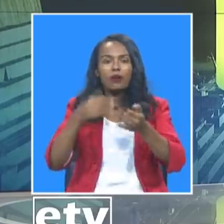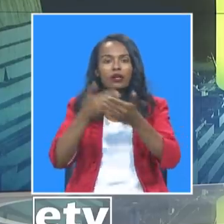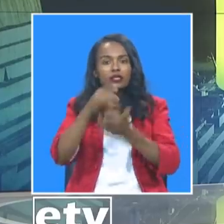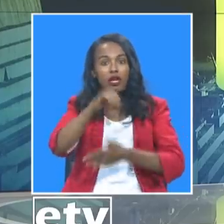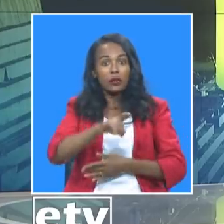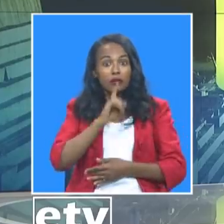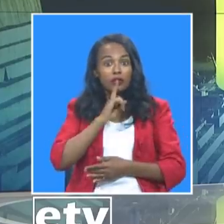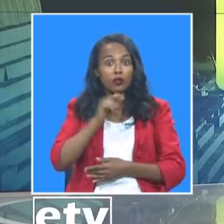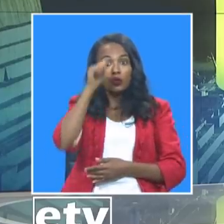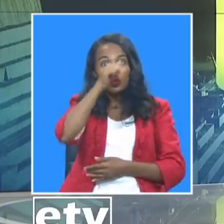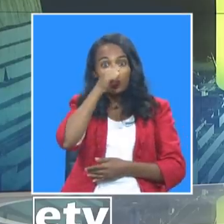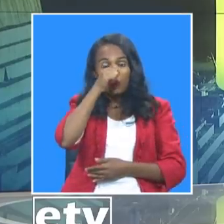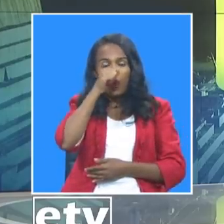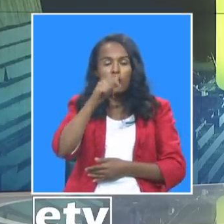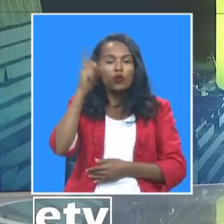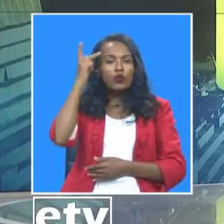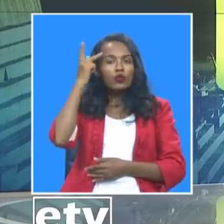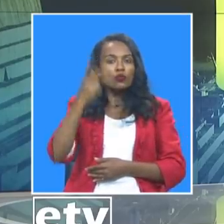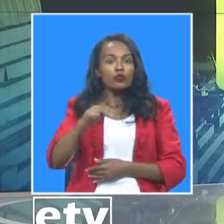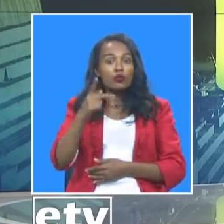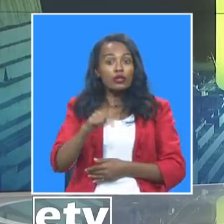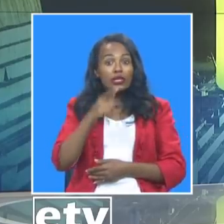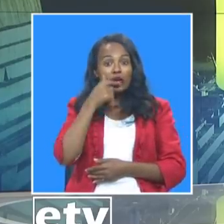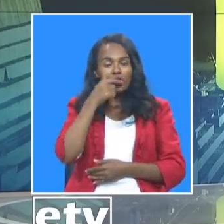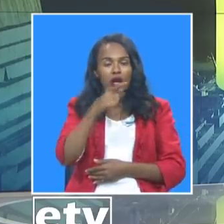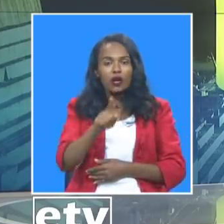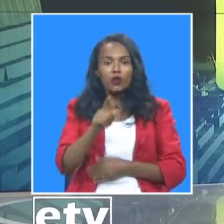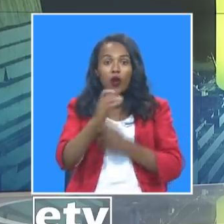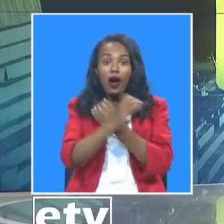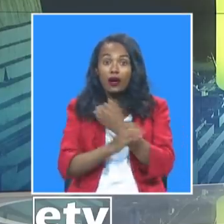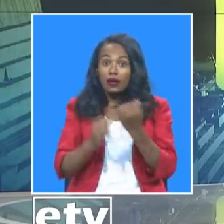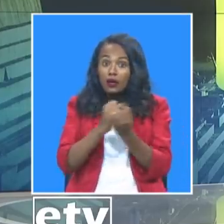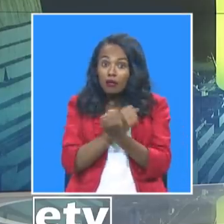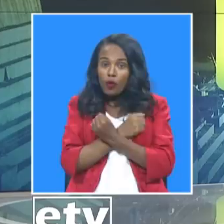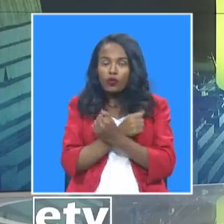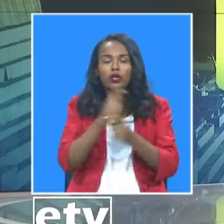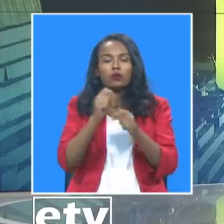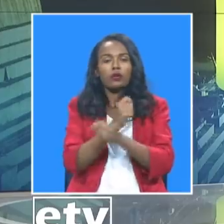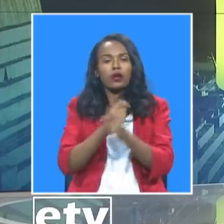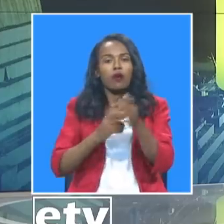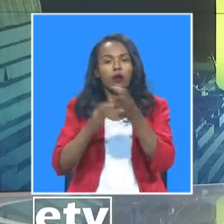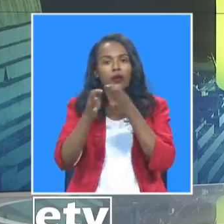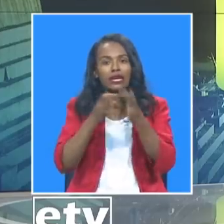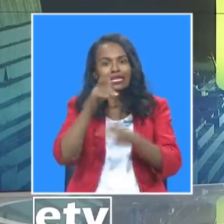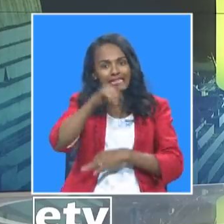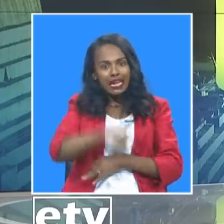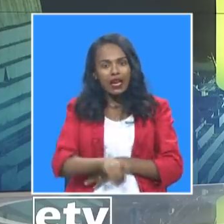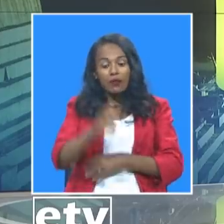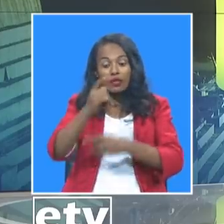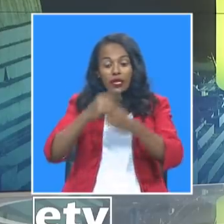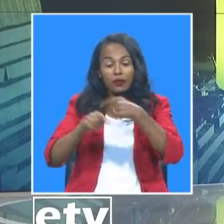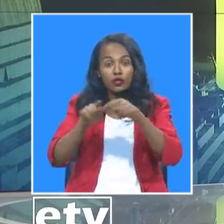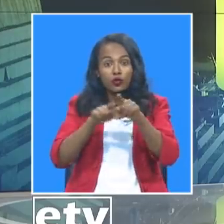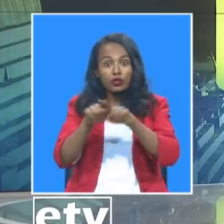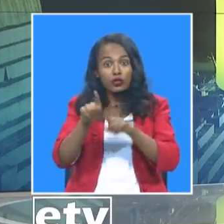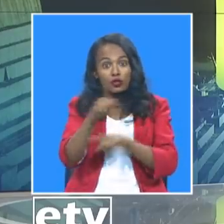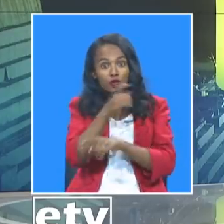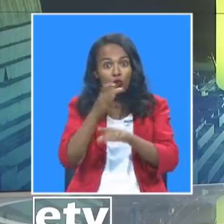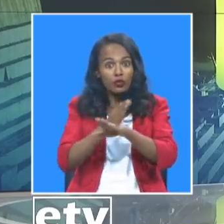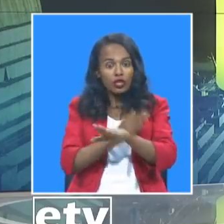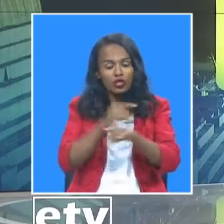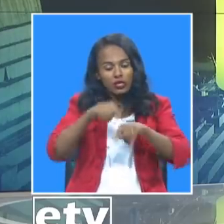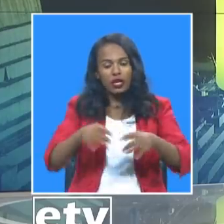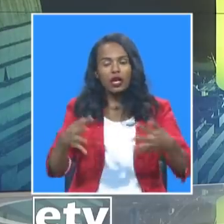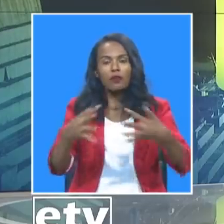ኢትዮጵያዊ የፖለቲካ ሳይንስ ምሁር ፕሮፌሰር ብሩክ በሻ ተናገሩ። ሀገርን መውደድ በተግባር መገለጽ ስላለበት ለመጪው ትውልድ ኑሮ መሻሻል ዛሬ